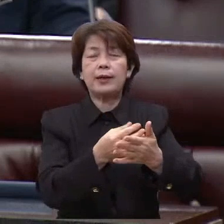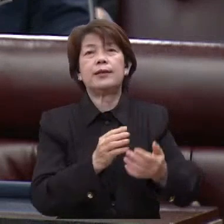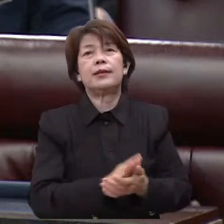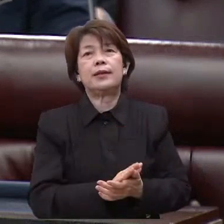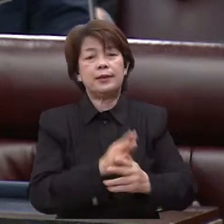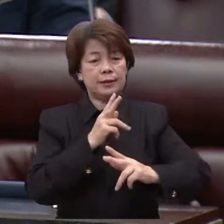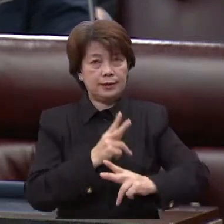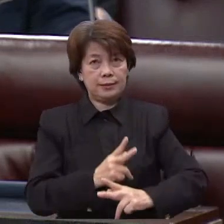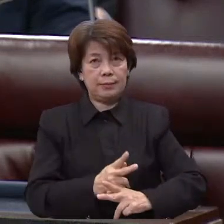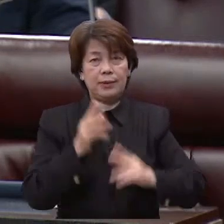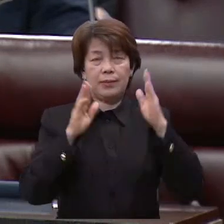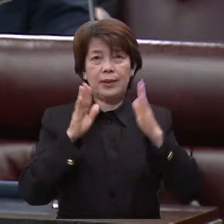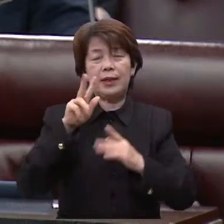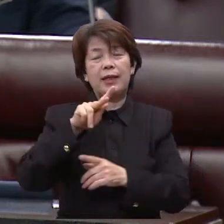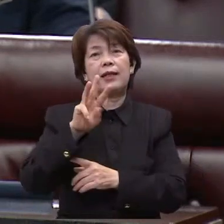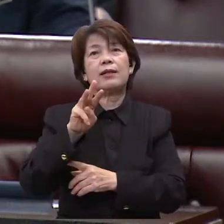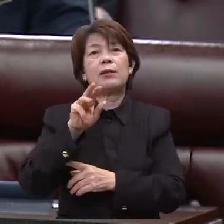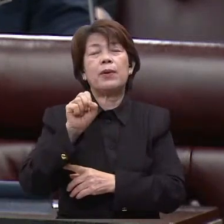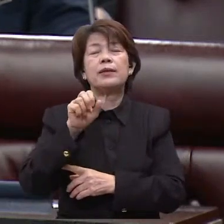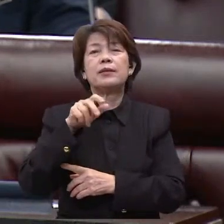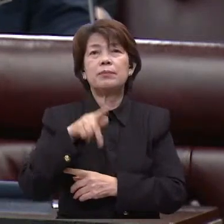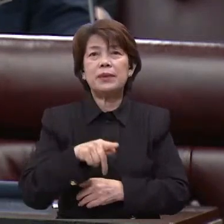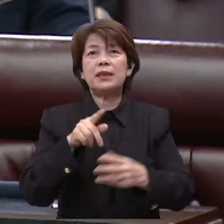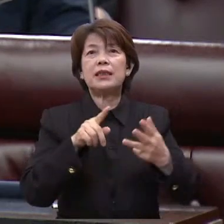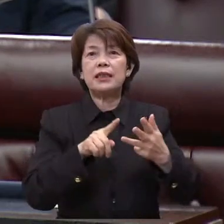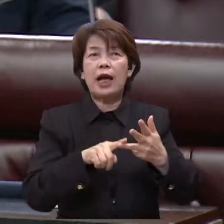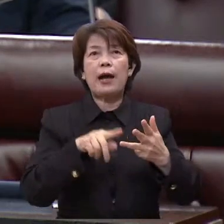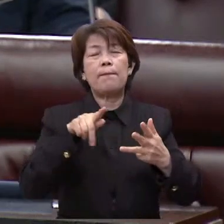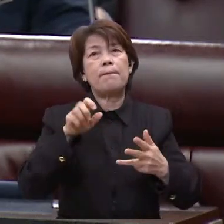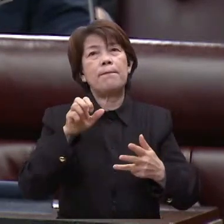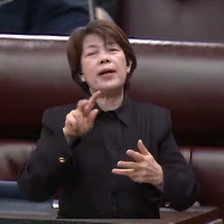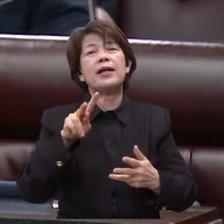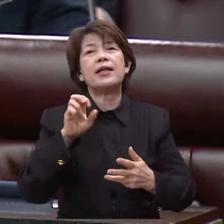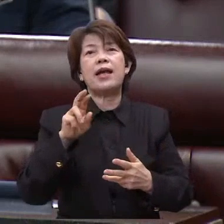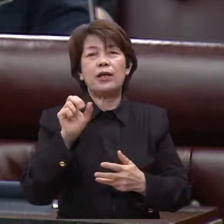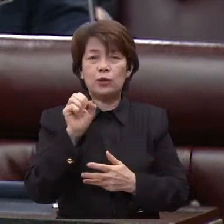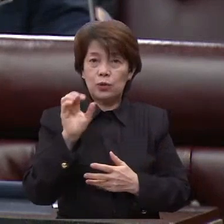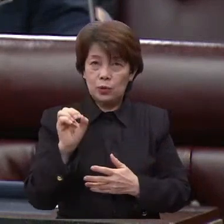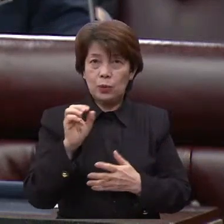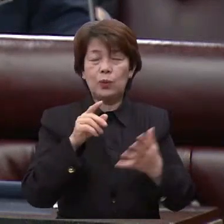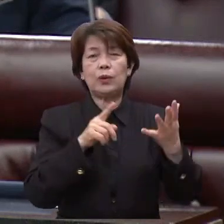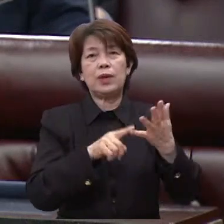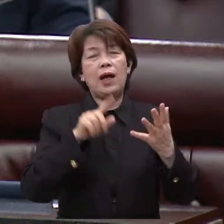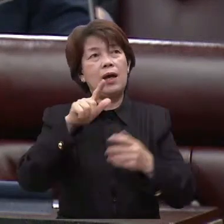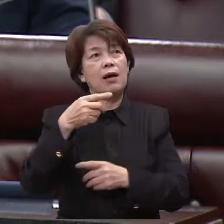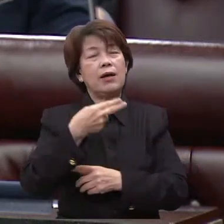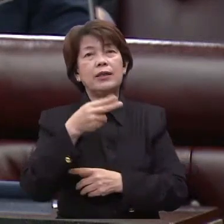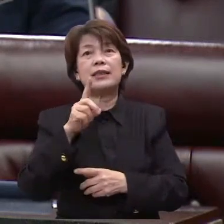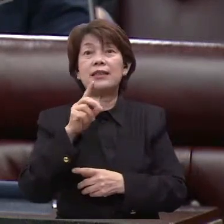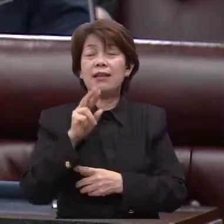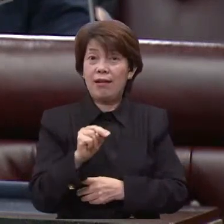beli SP pertumbuhan keselamatan sosial atau lembaga hasil dalam negeri Malaysia